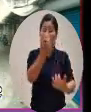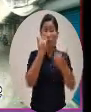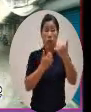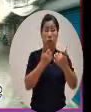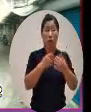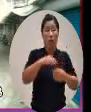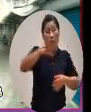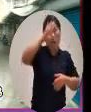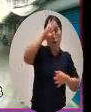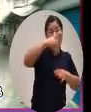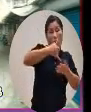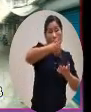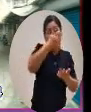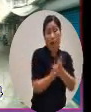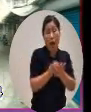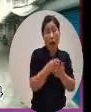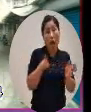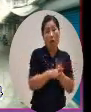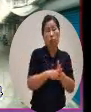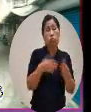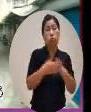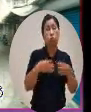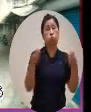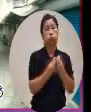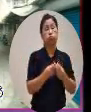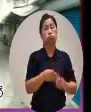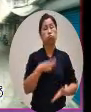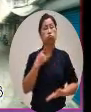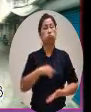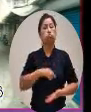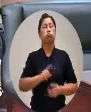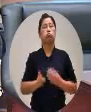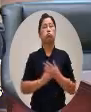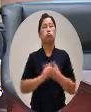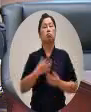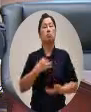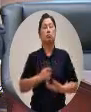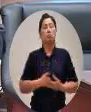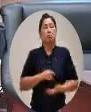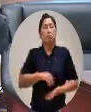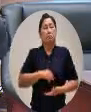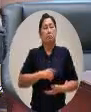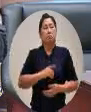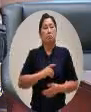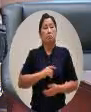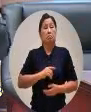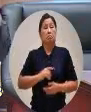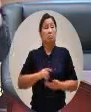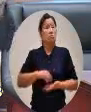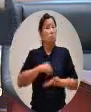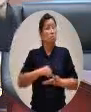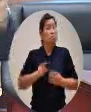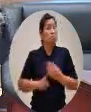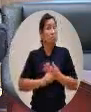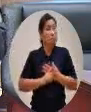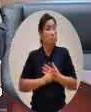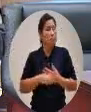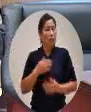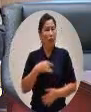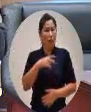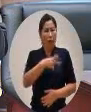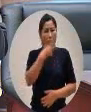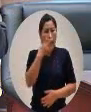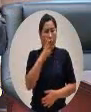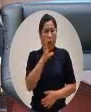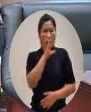讓人家害怕的那其實我會覺得說我在選舉的時候會發現說奇怪我們高雄市競年還有這種的